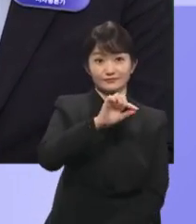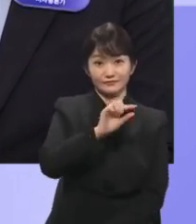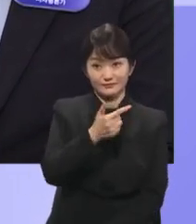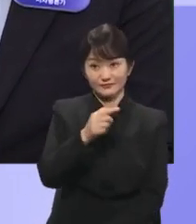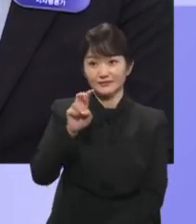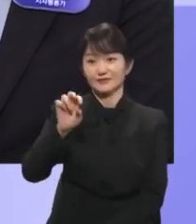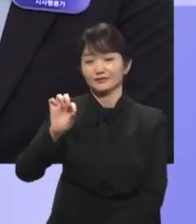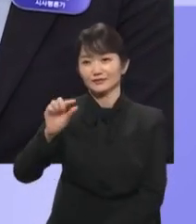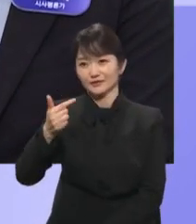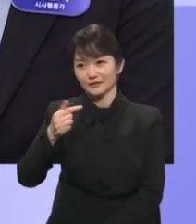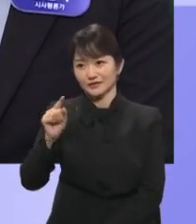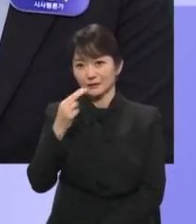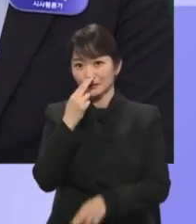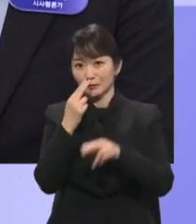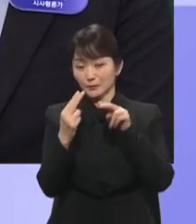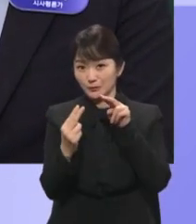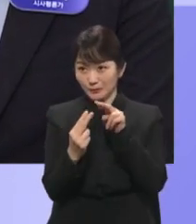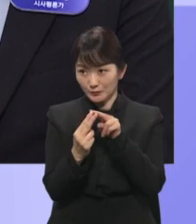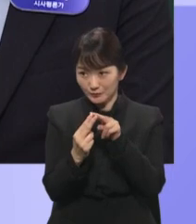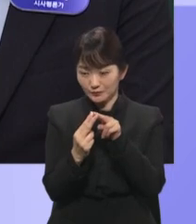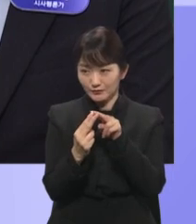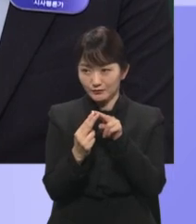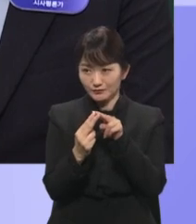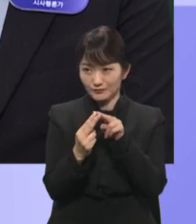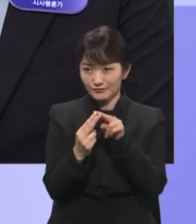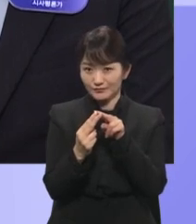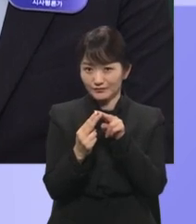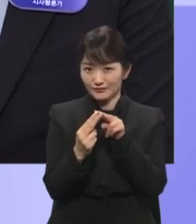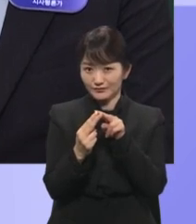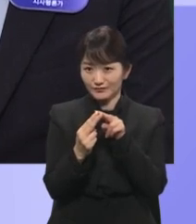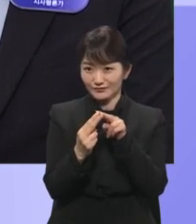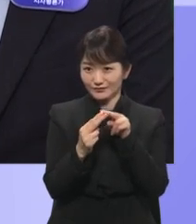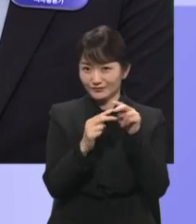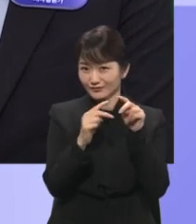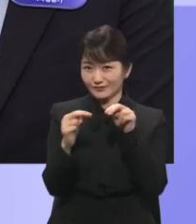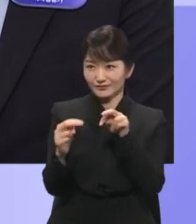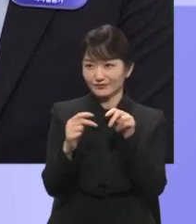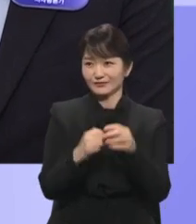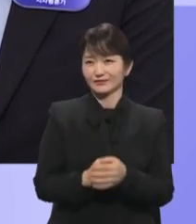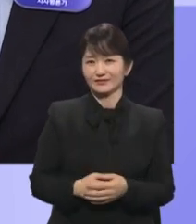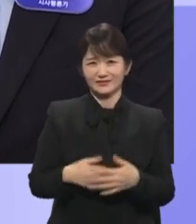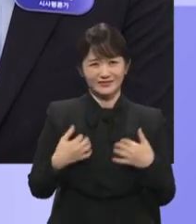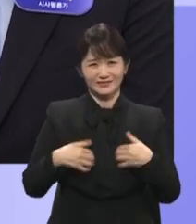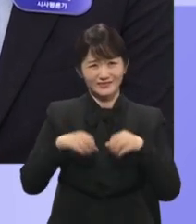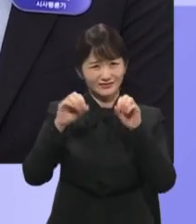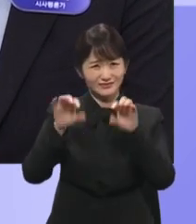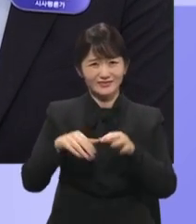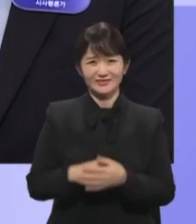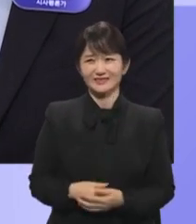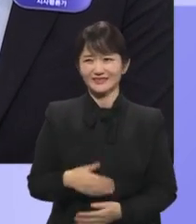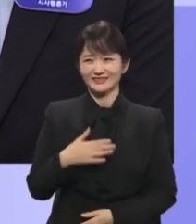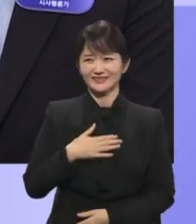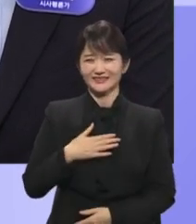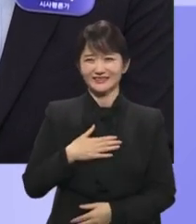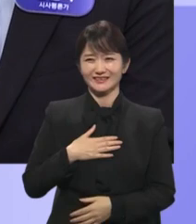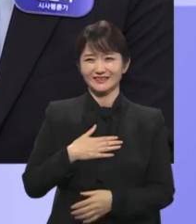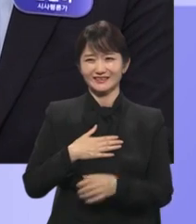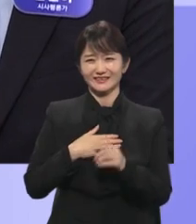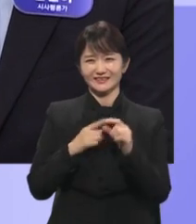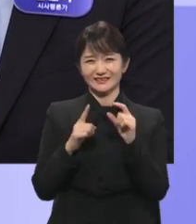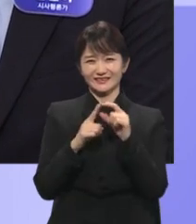콤비 신민 는 아니고네 재미 없으세요 제가 그래도 글자에 두 개를 가져갔네요 지분이 제가 좀 더 많은 거